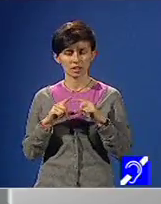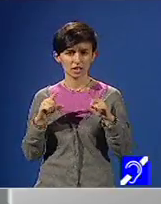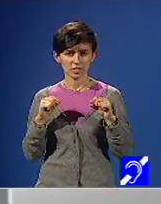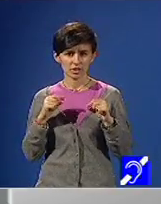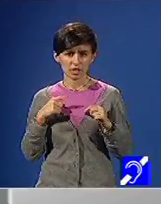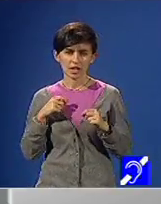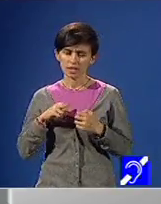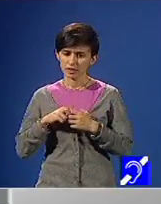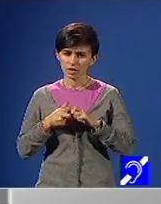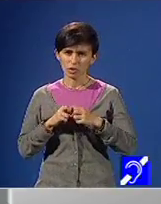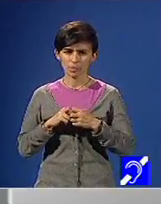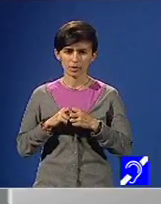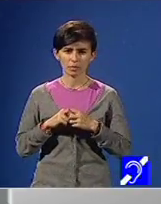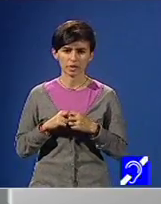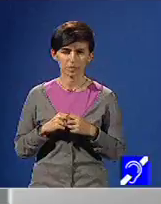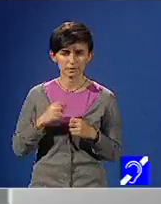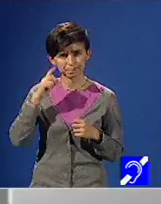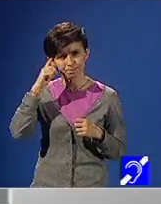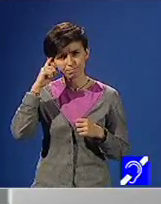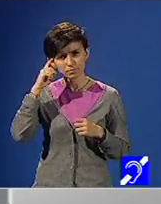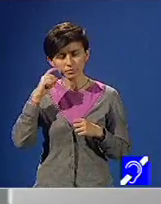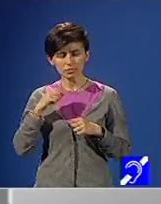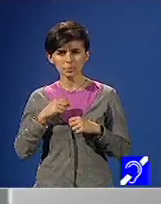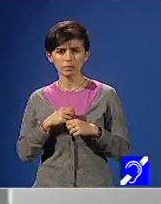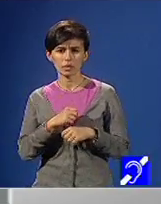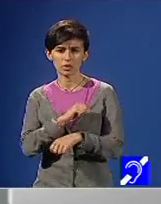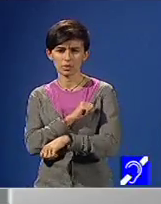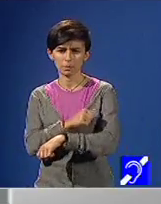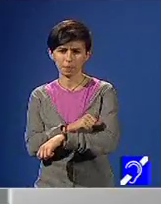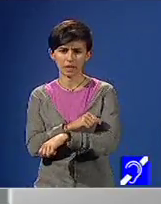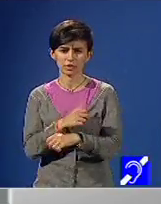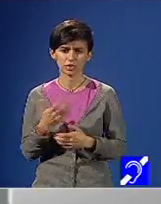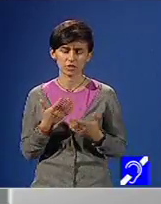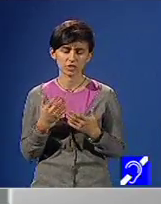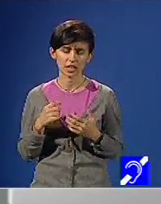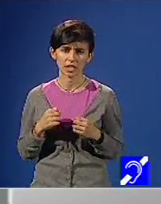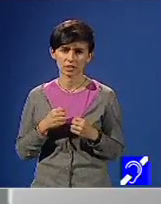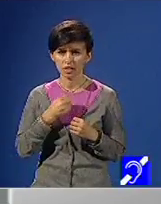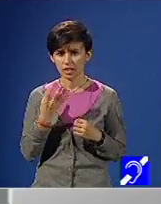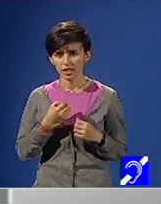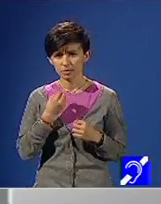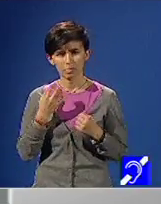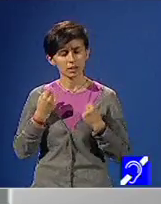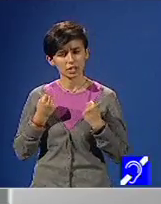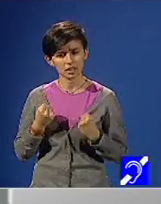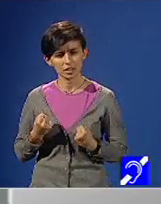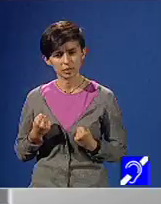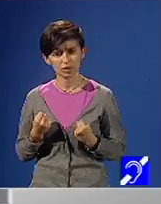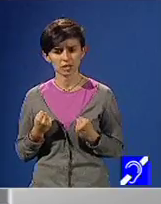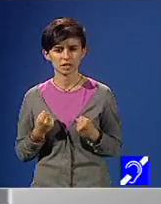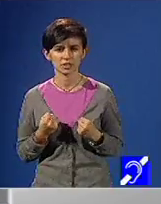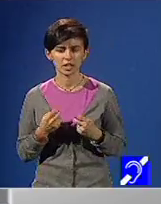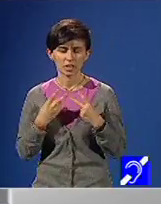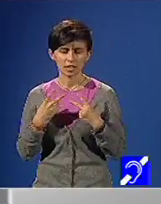tulburare de origine neurobiologică și care se exprimă prin dificultăți